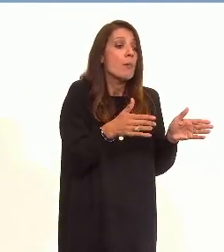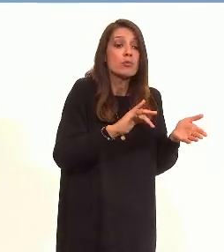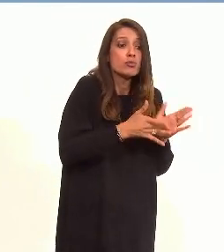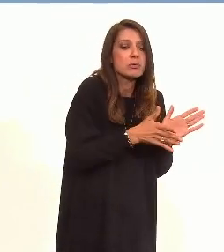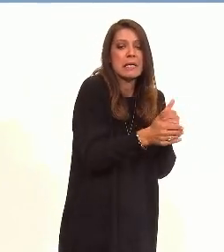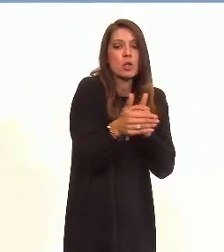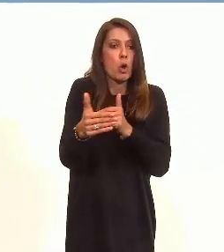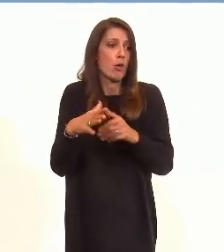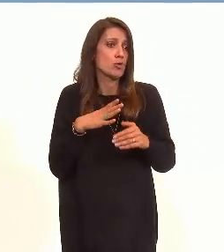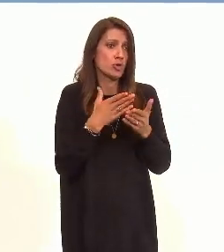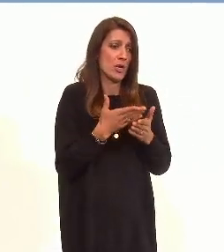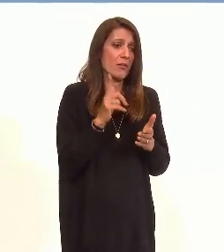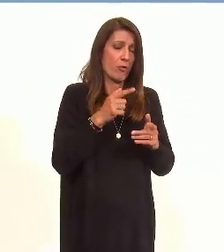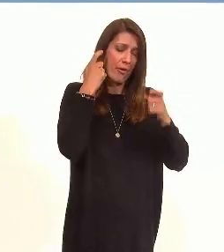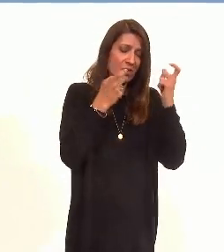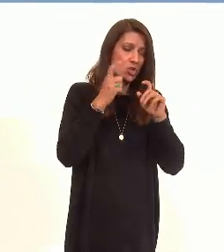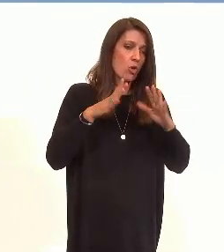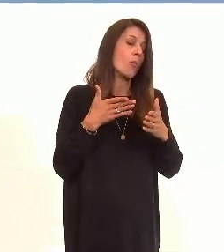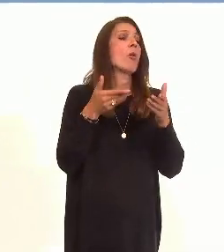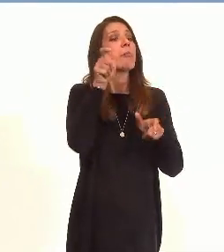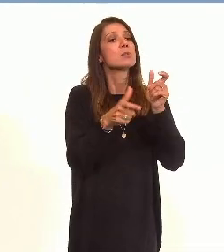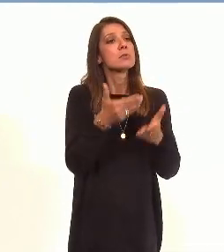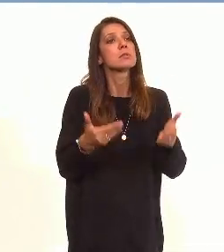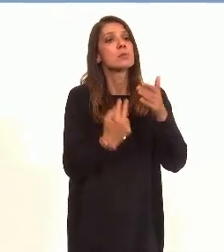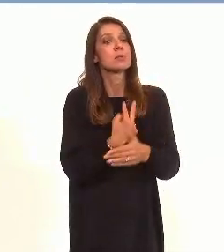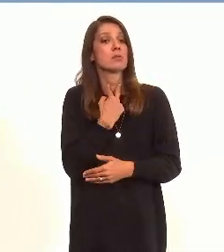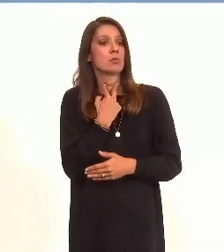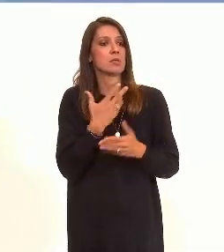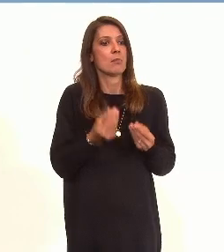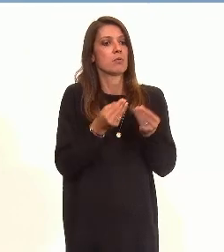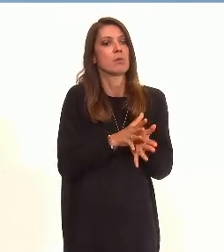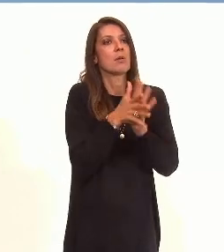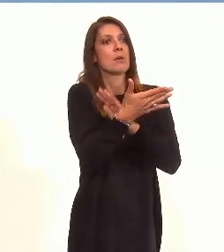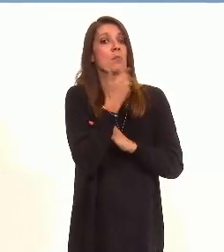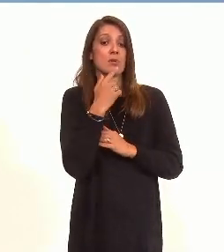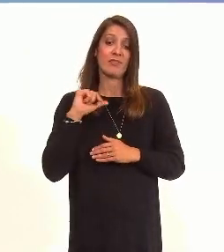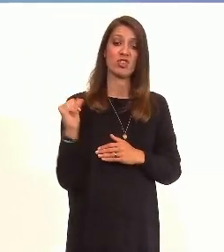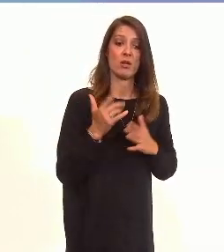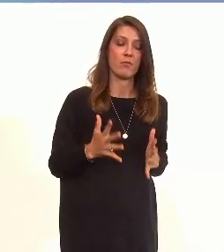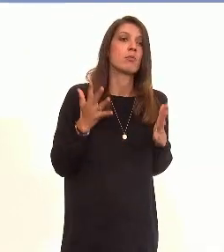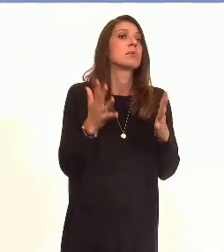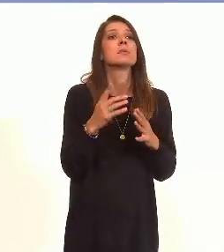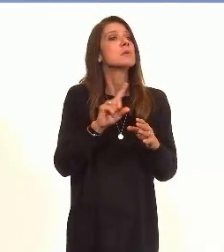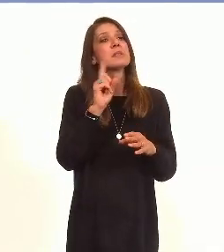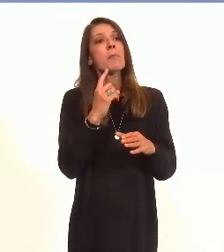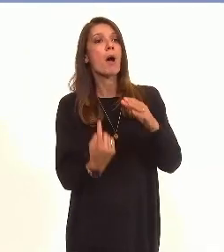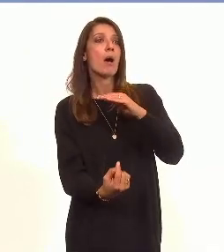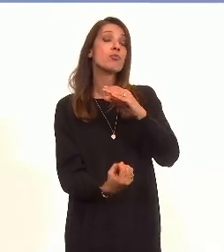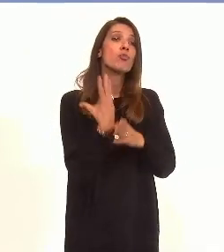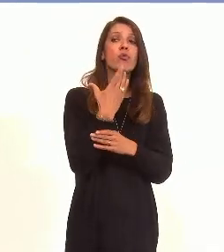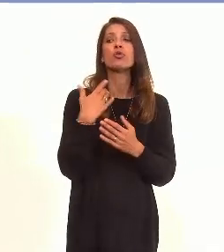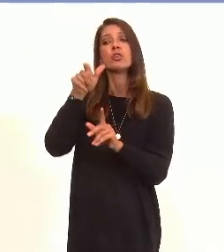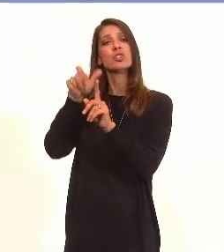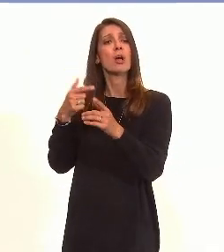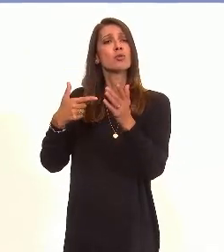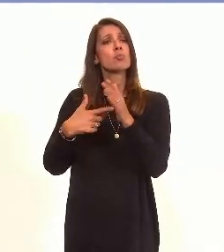et que donc il faudrait que chacun de ces secteurs prenne en considération cette question du handicap. Ce n'est pas nouveau de le dire là, ça a été déjà dit par Jean-Marc Ayrault en